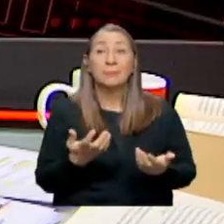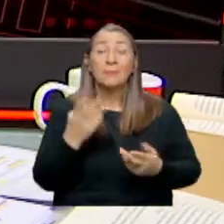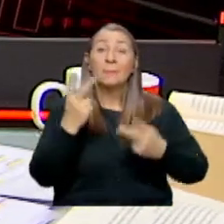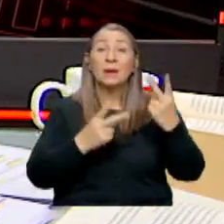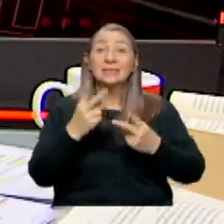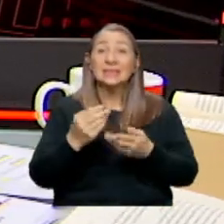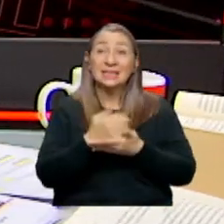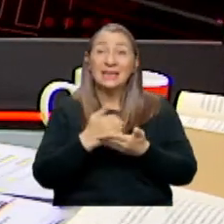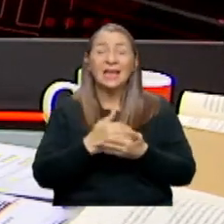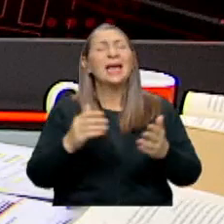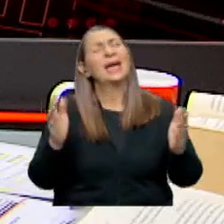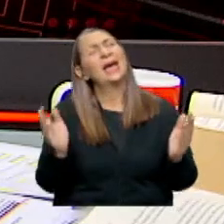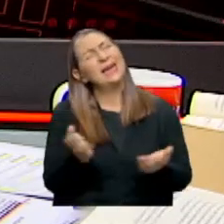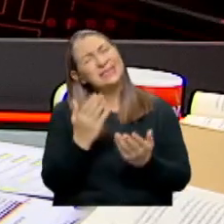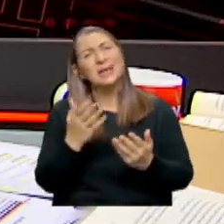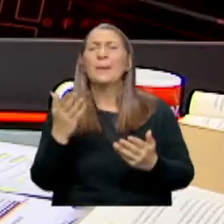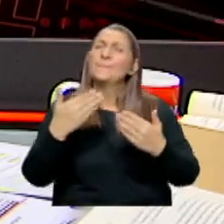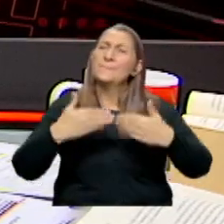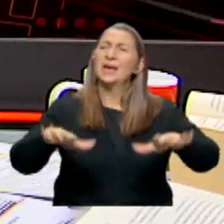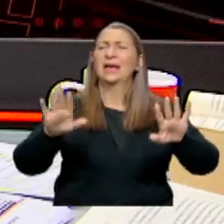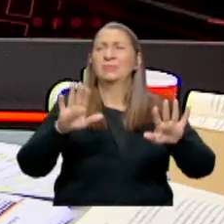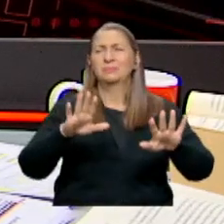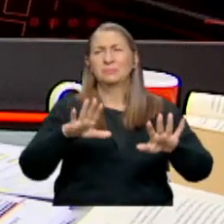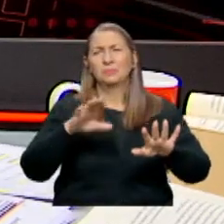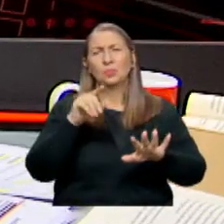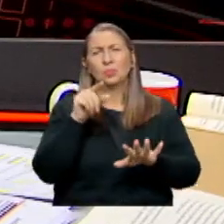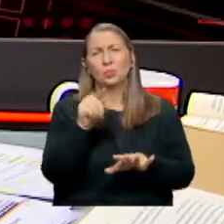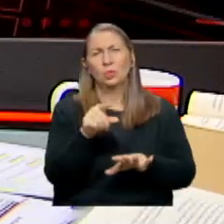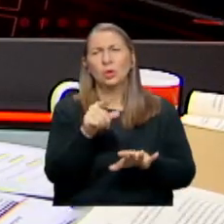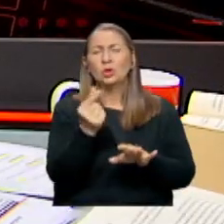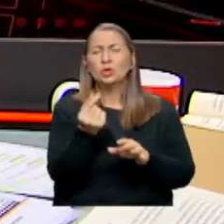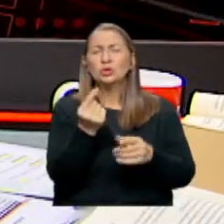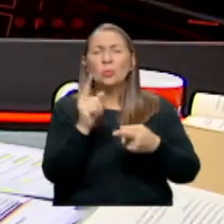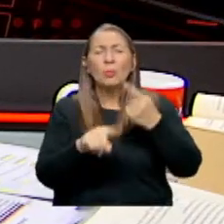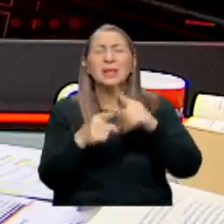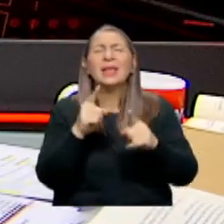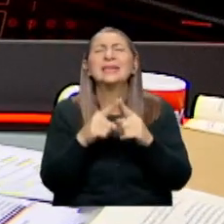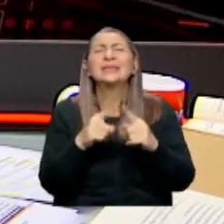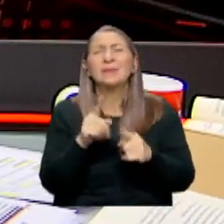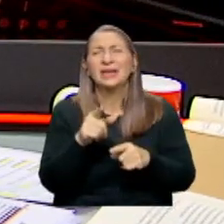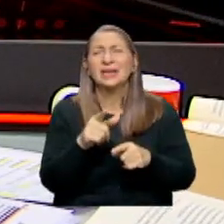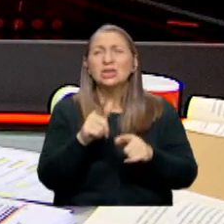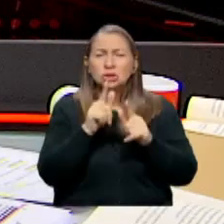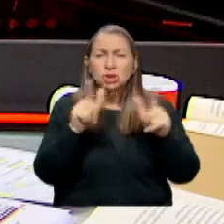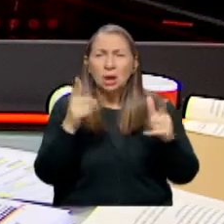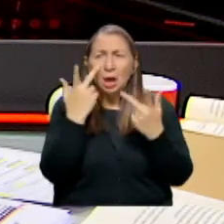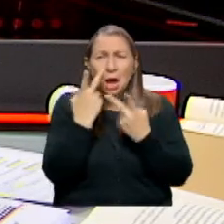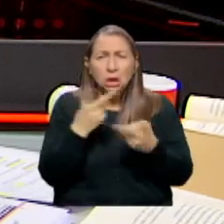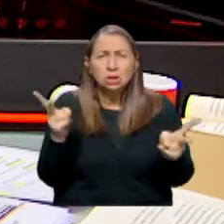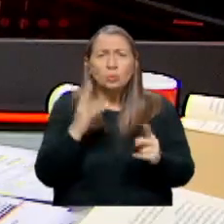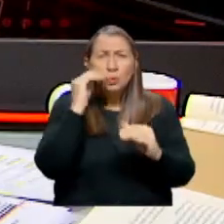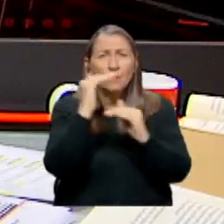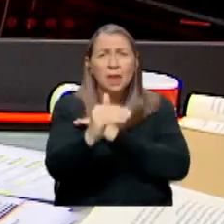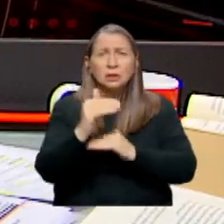bir takım gelirler Her neyse Bırakalım bu küçük siyasi hesapları Çağrı gayet açık Bütün